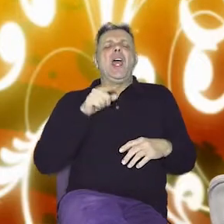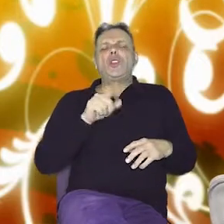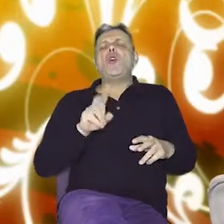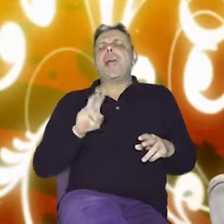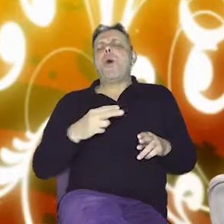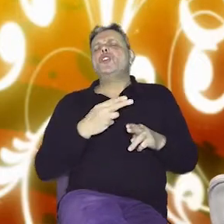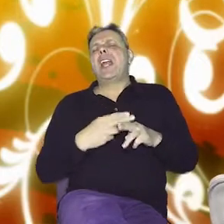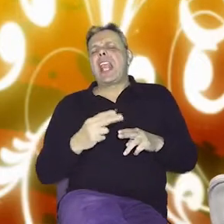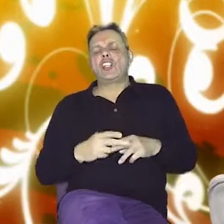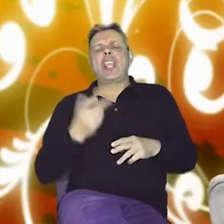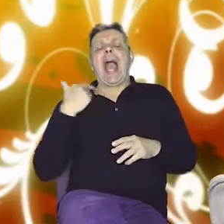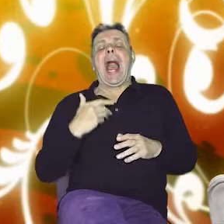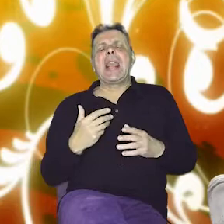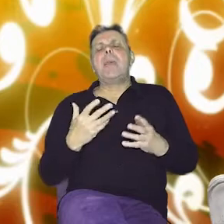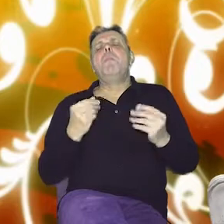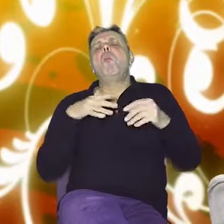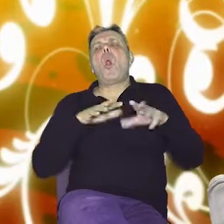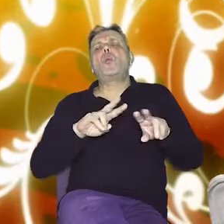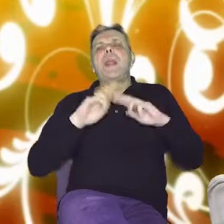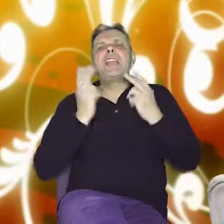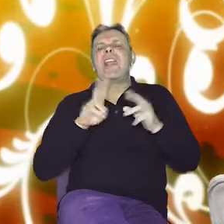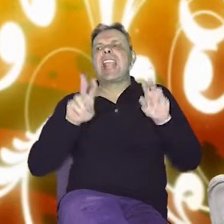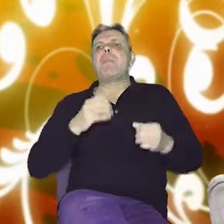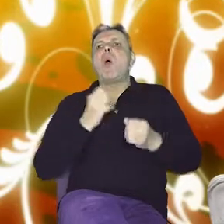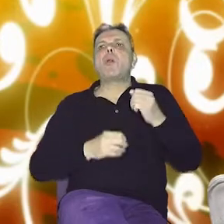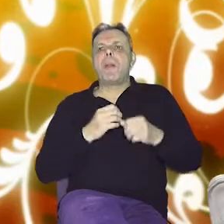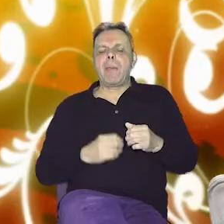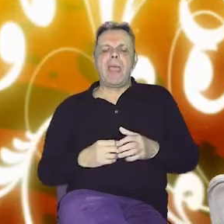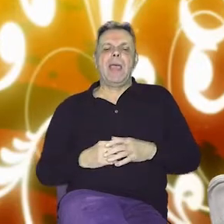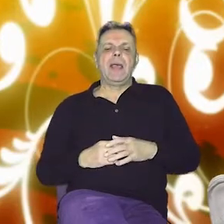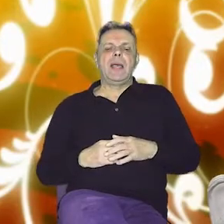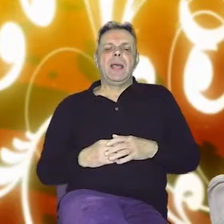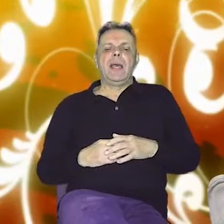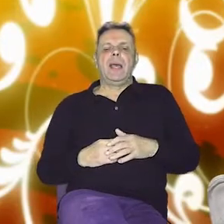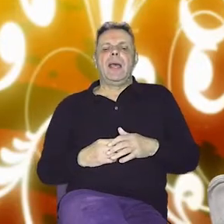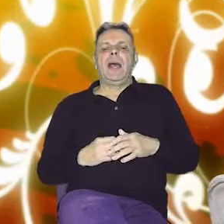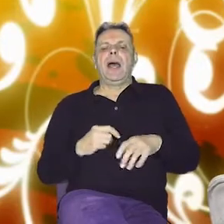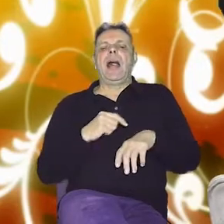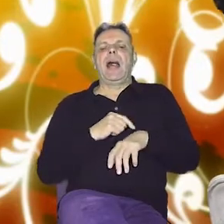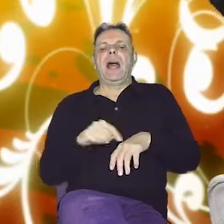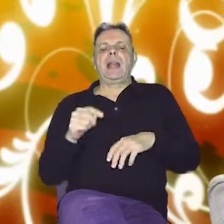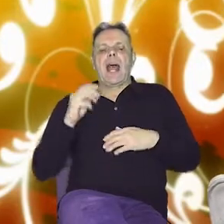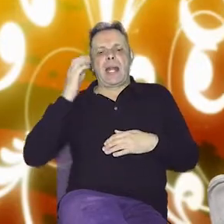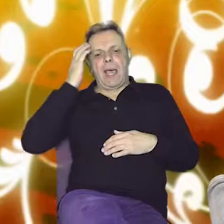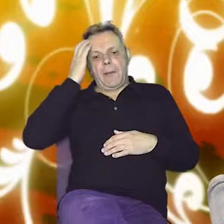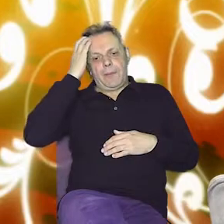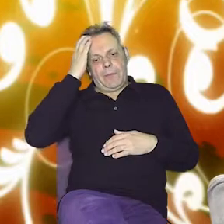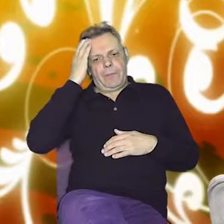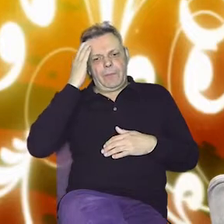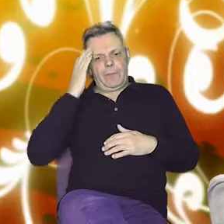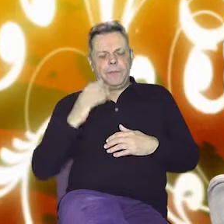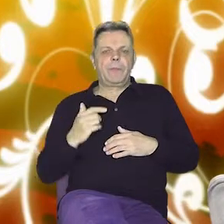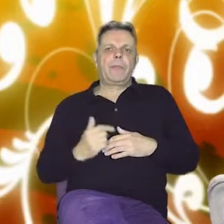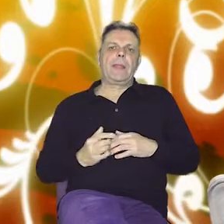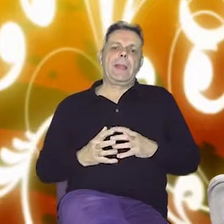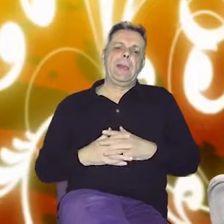rješivo, ali milijuni ljudi na svijetu imaju probleme sa problemom rana. Da. Ajmo to tako reći. Da. Malo,